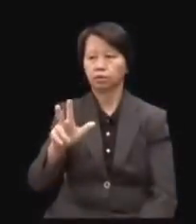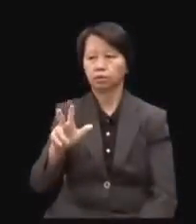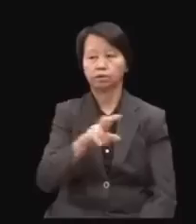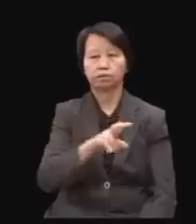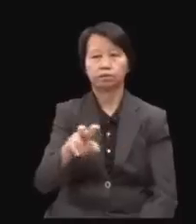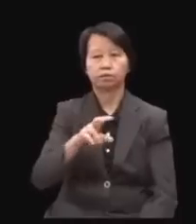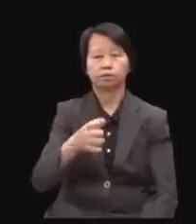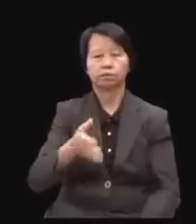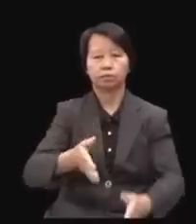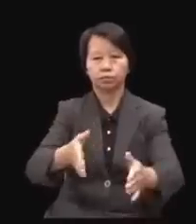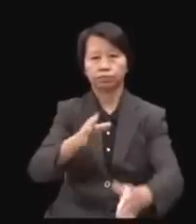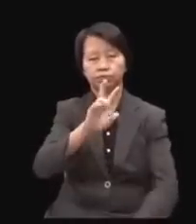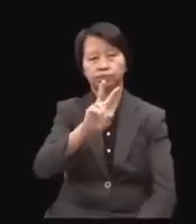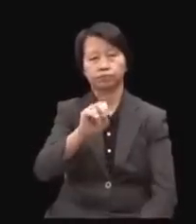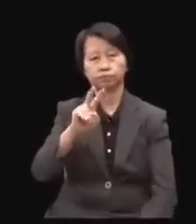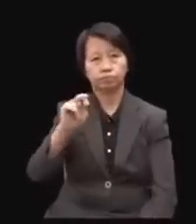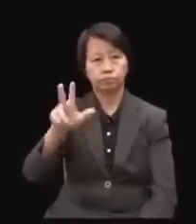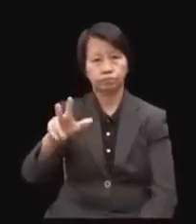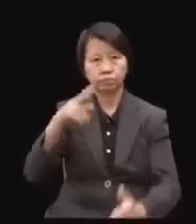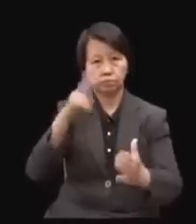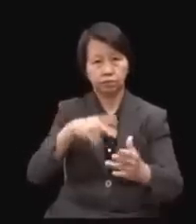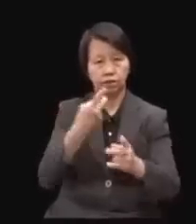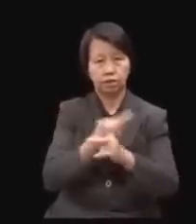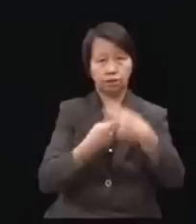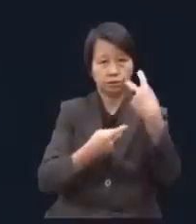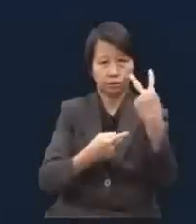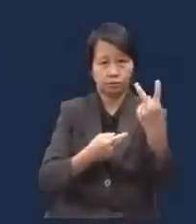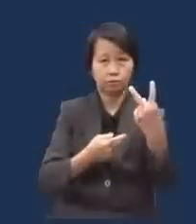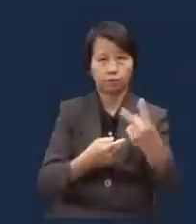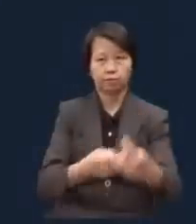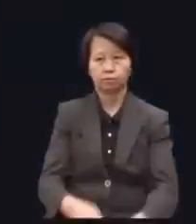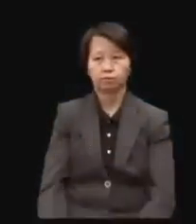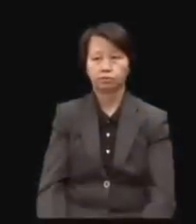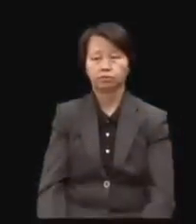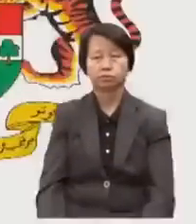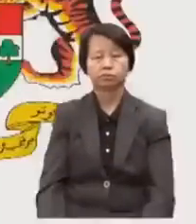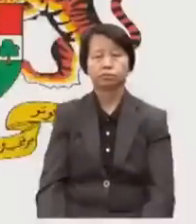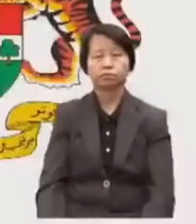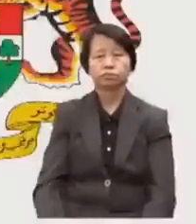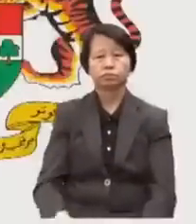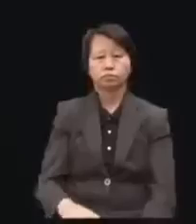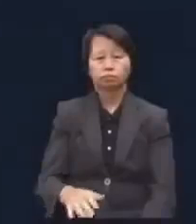pengangkutan Jalan pindahan 2023 bacaan kali yang kedua